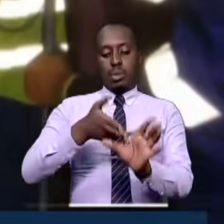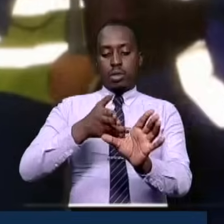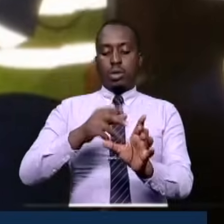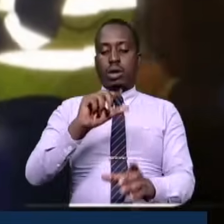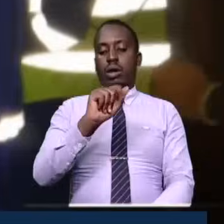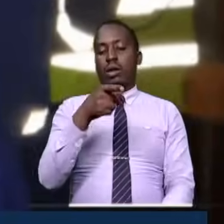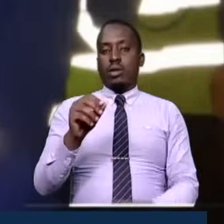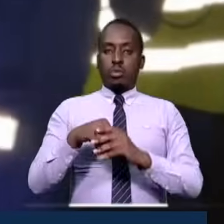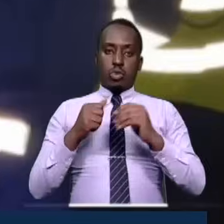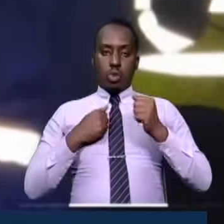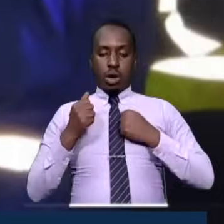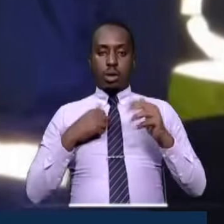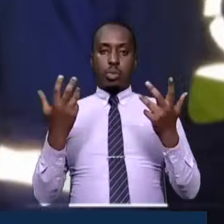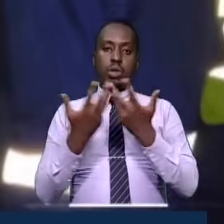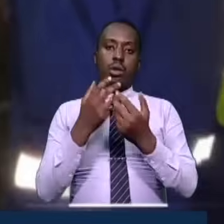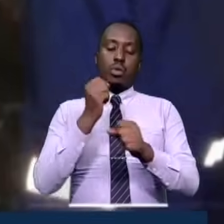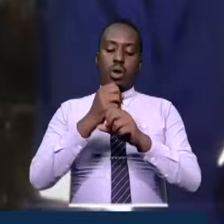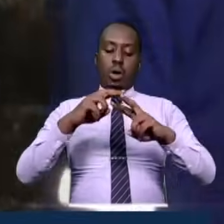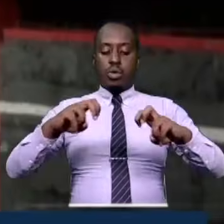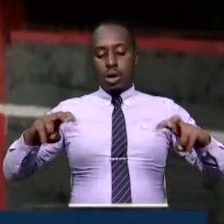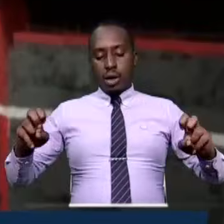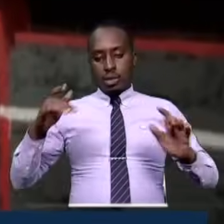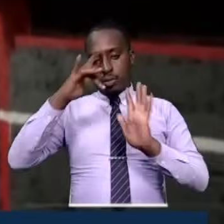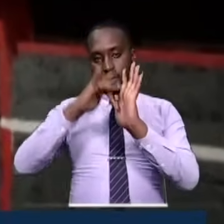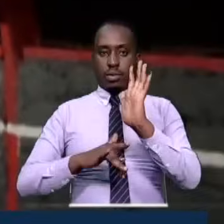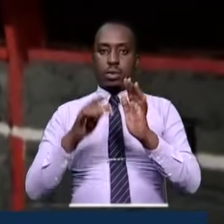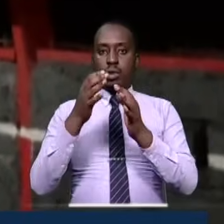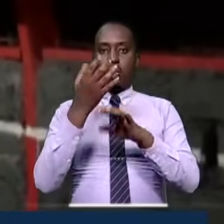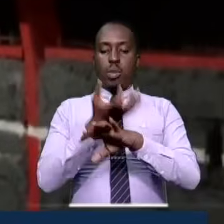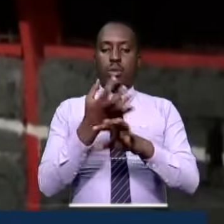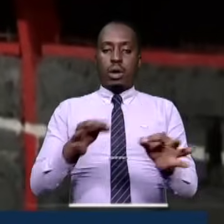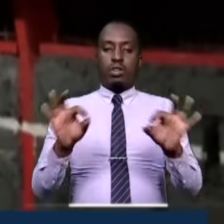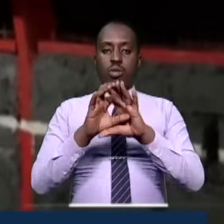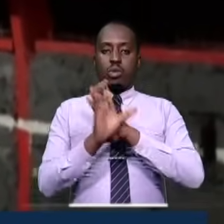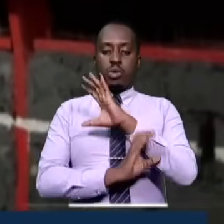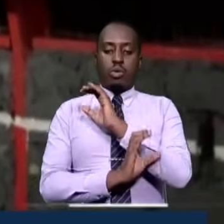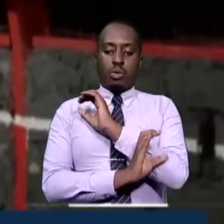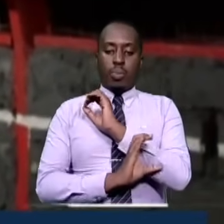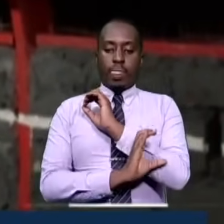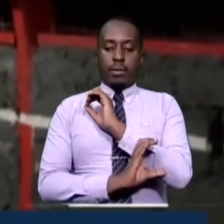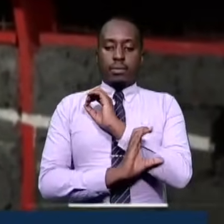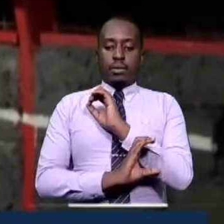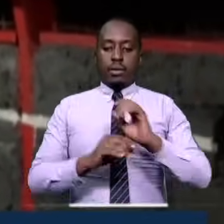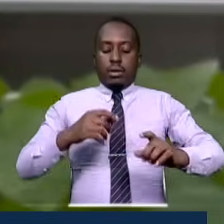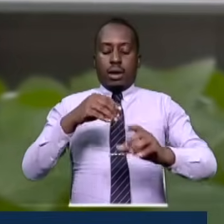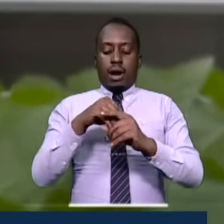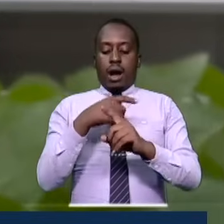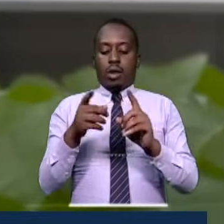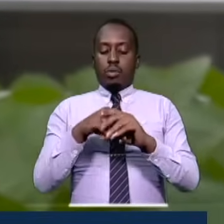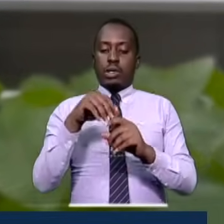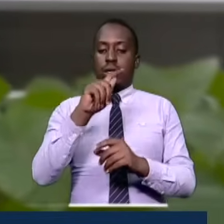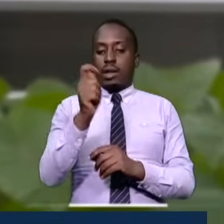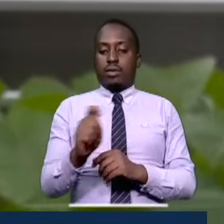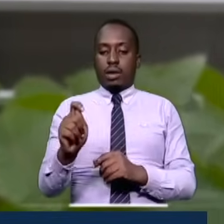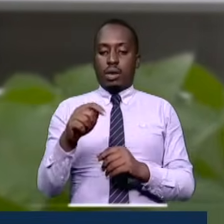Rwanda mu bijyanye no gukora ubushakashatsi bwimbitse ku mabuye y'agaciro mu gihugu naho Arusha muri Tanzania kuri